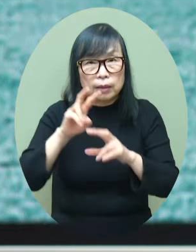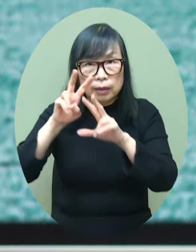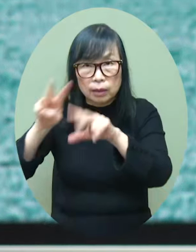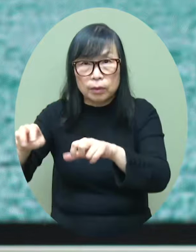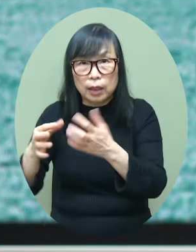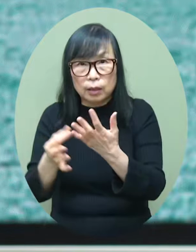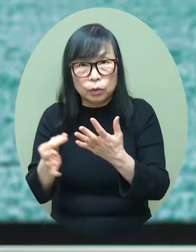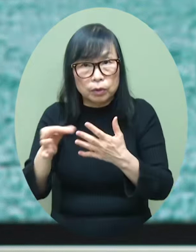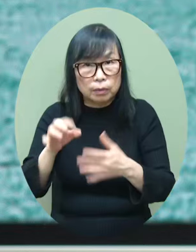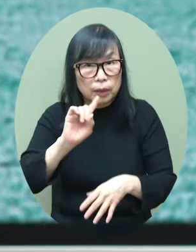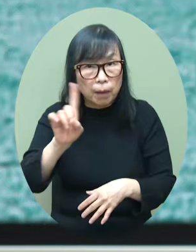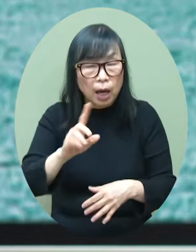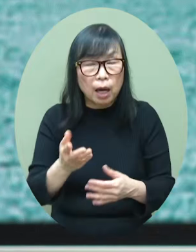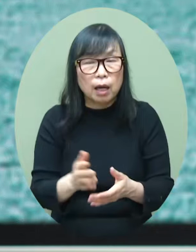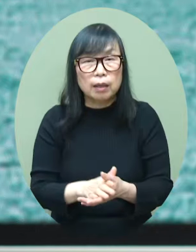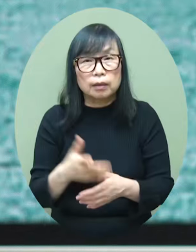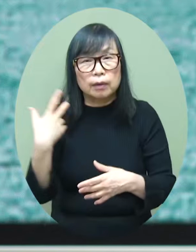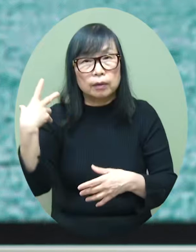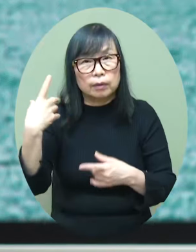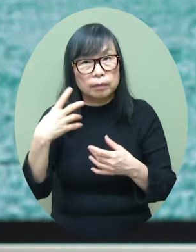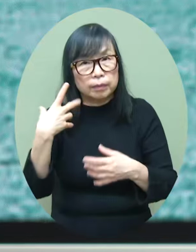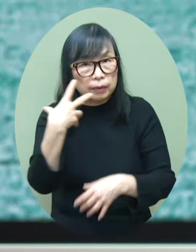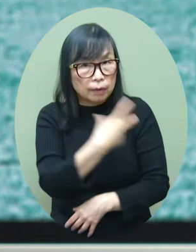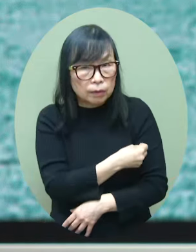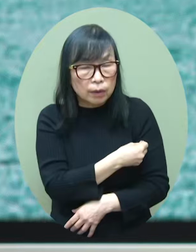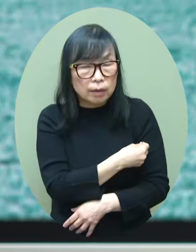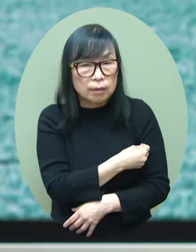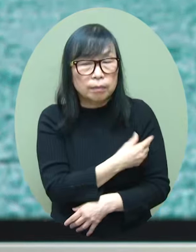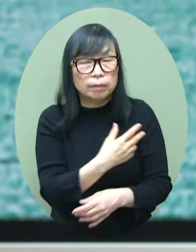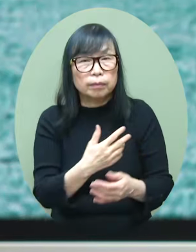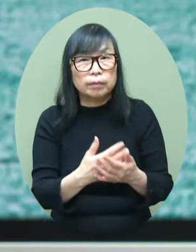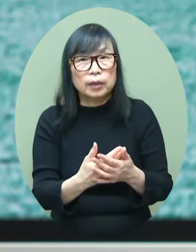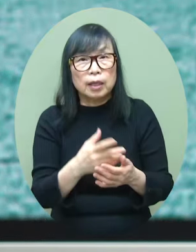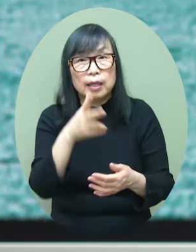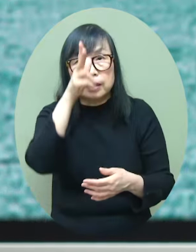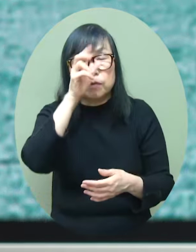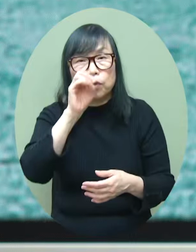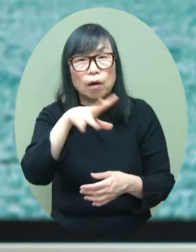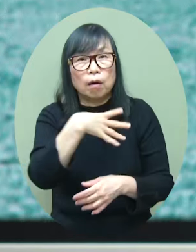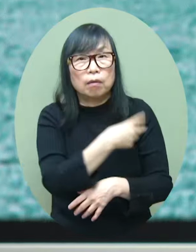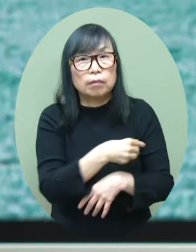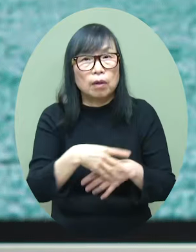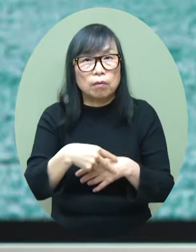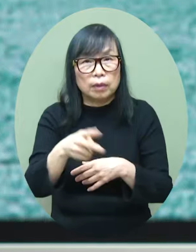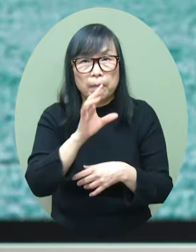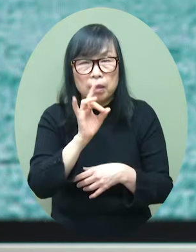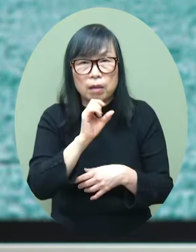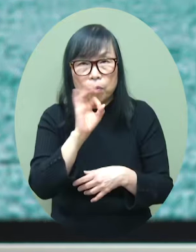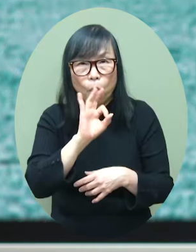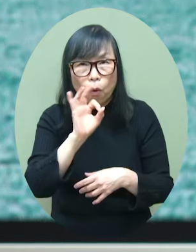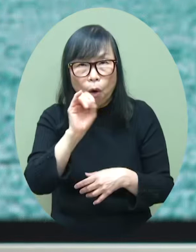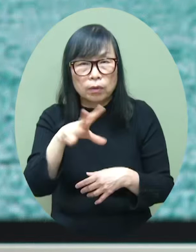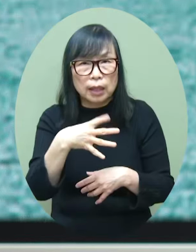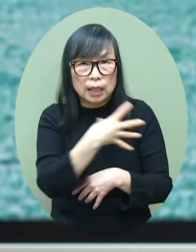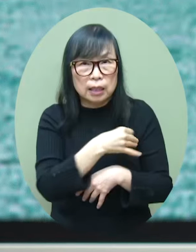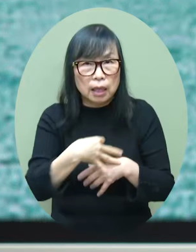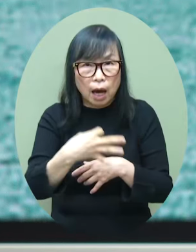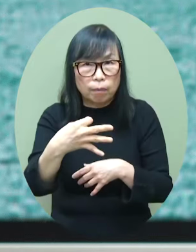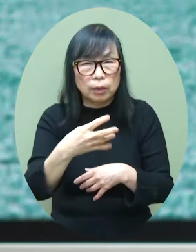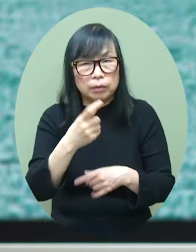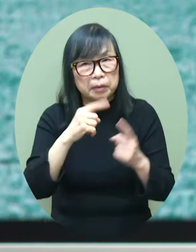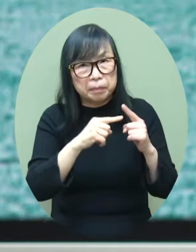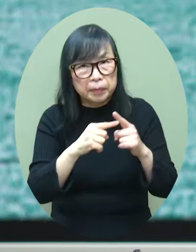後就係關於打針嗰度，其實之前即係政府講兩針嘅時候都未話有第三針，但後屘即係有啲市民就覺